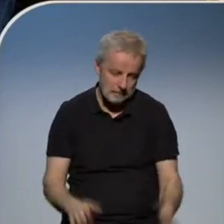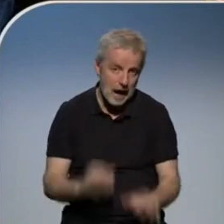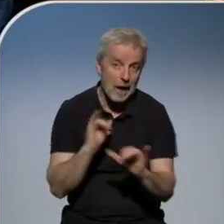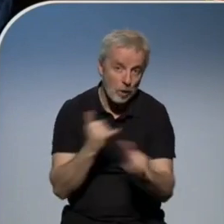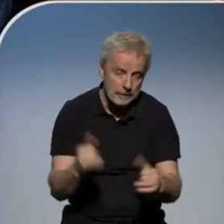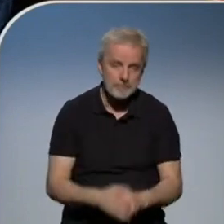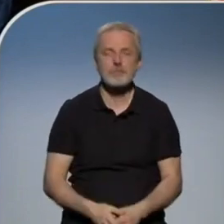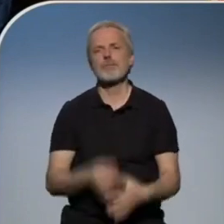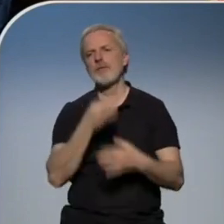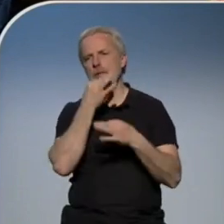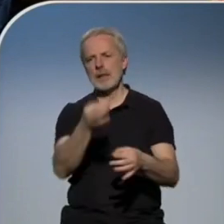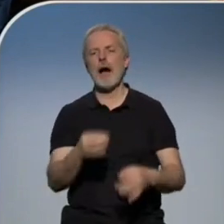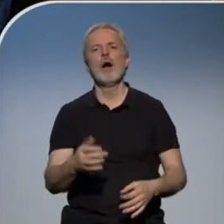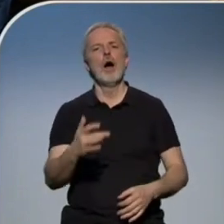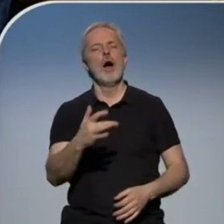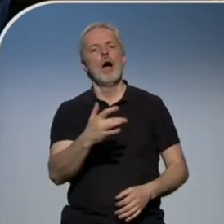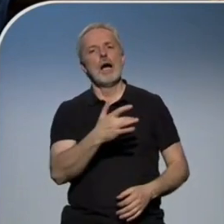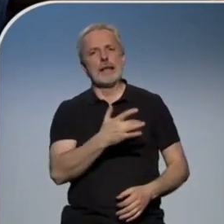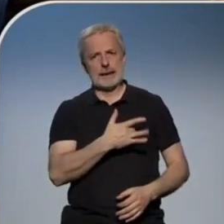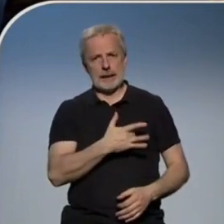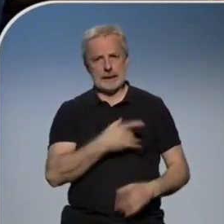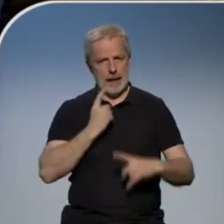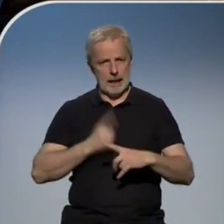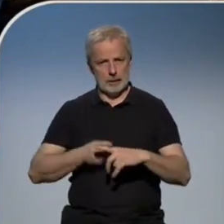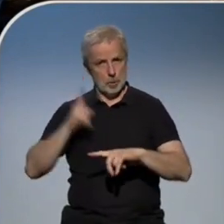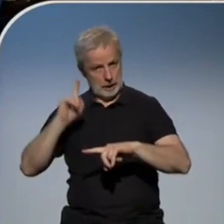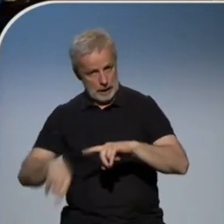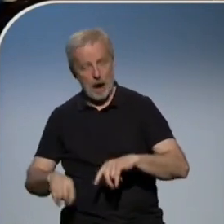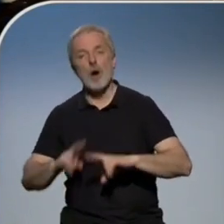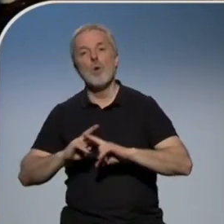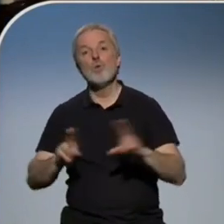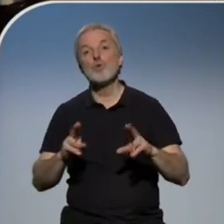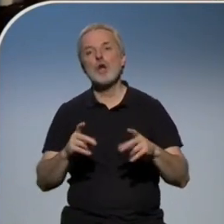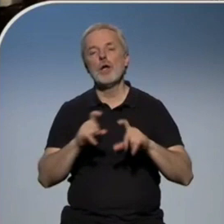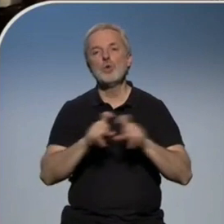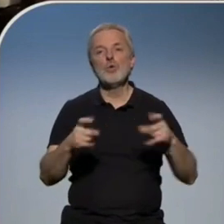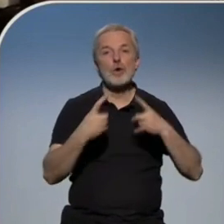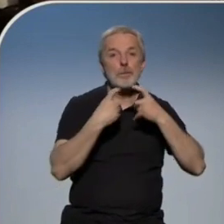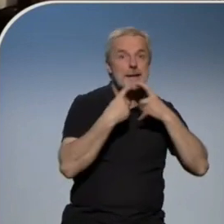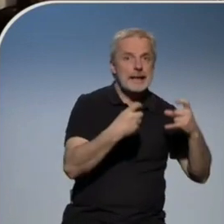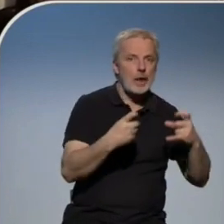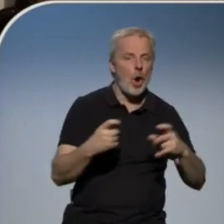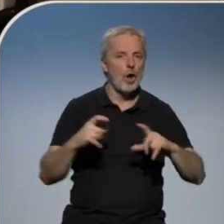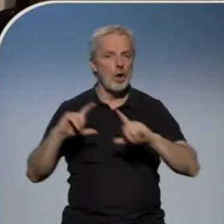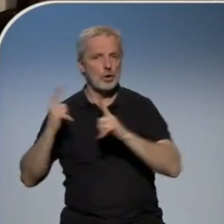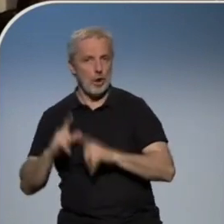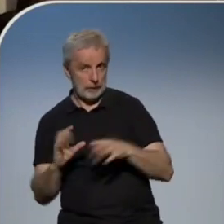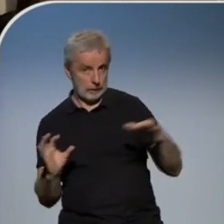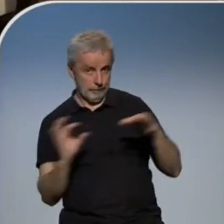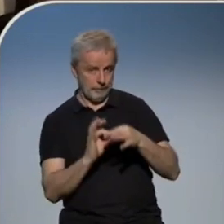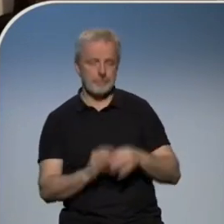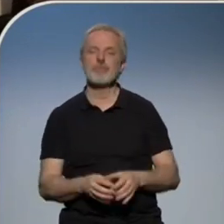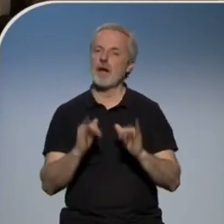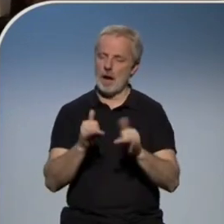poruchy srdečního rytmu psychosomatický základ. Srdce obecně reaguje na emoce, takže zvýšený tlak, tep, to všechno